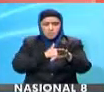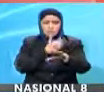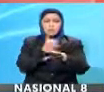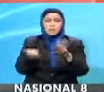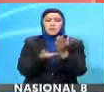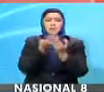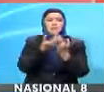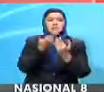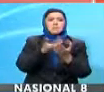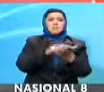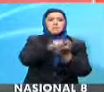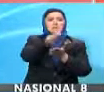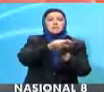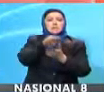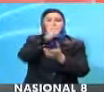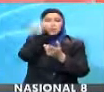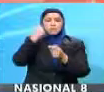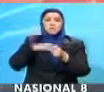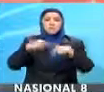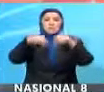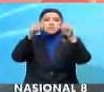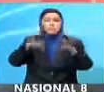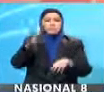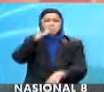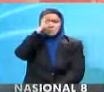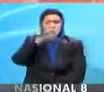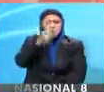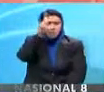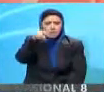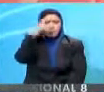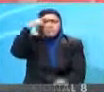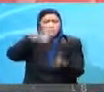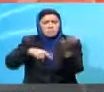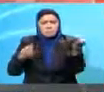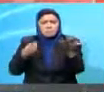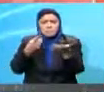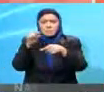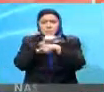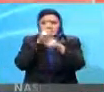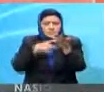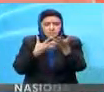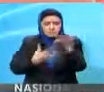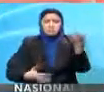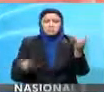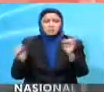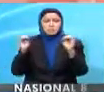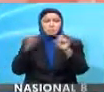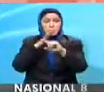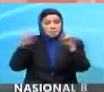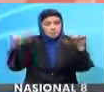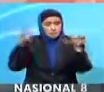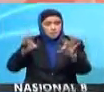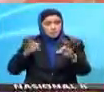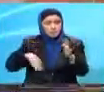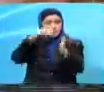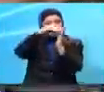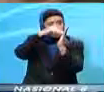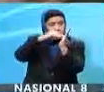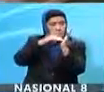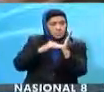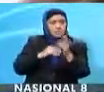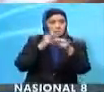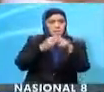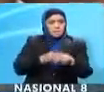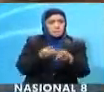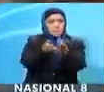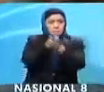penjualnya mempersoalkan tujuan penggunaannya. Mewajibkan pendaftaran dan pengambilan butiran pembelinya dapat membendung keinginan penjenayah